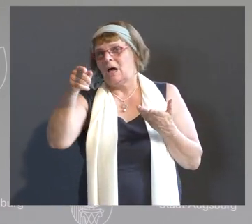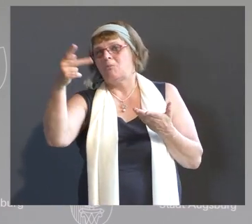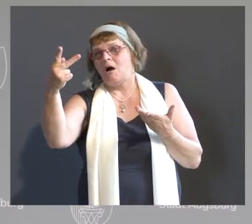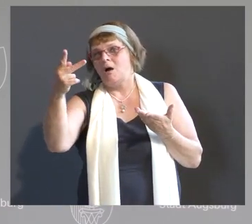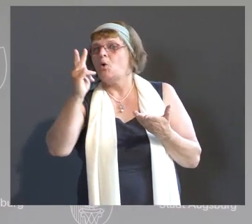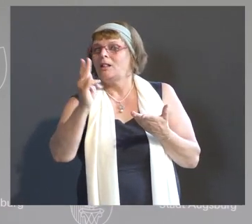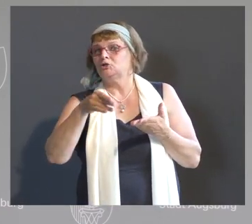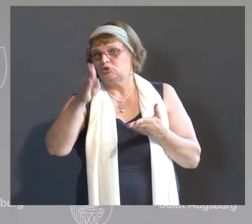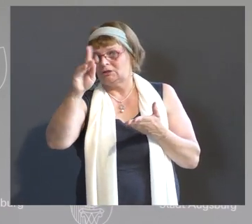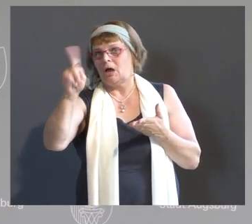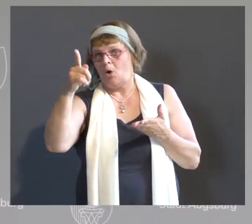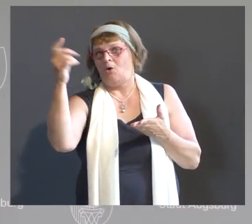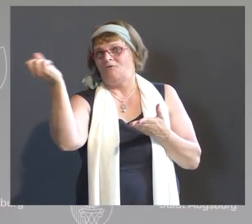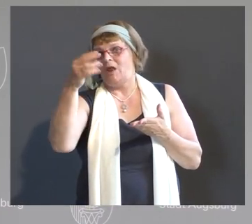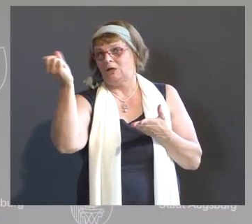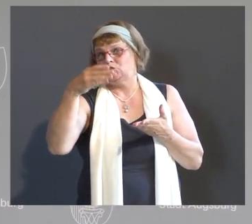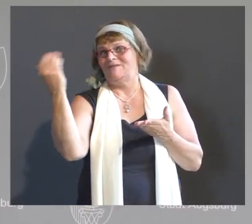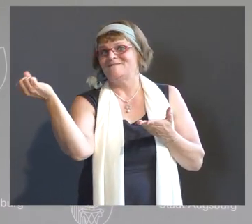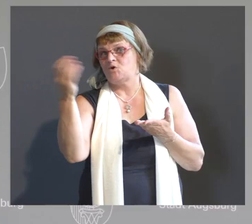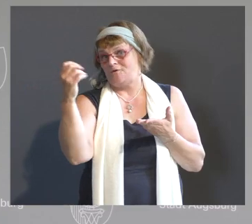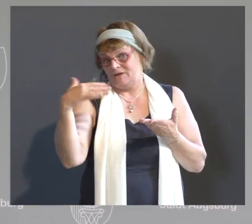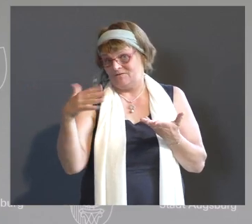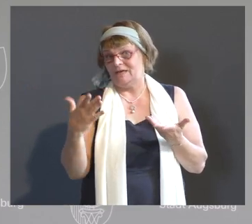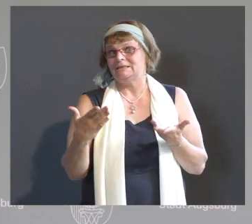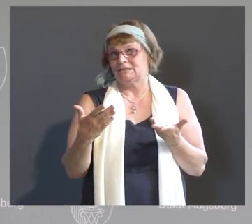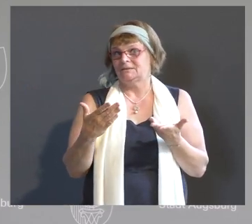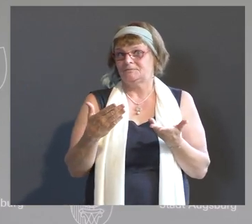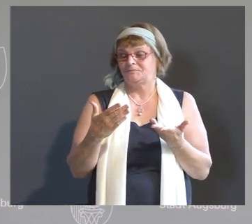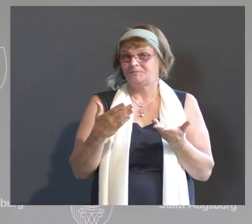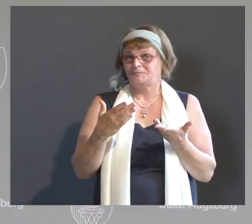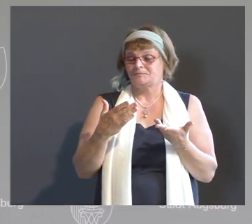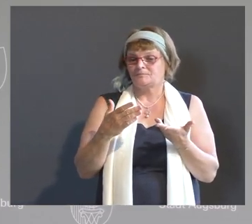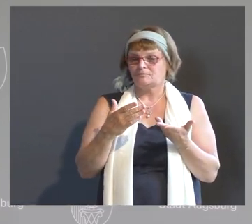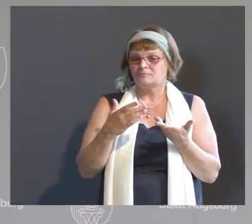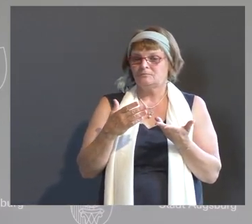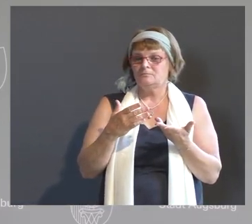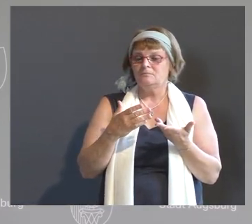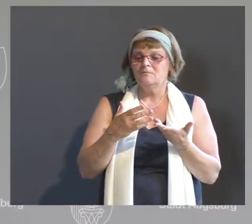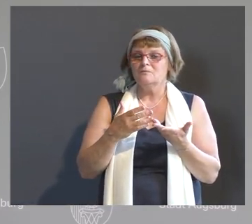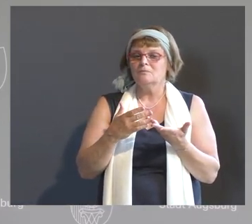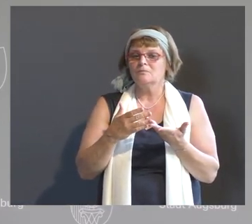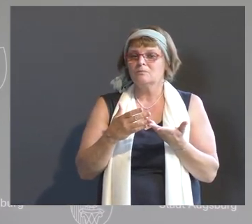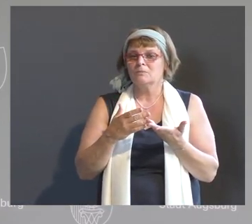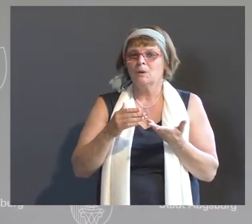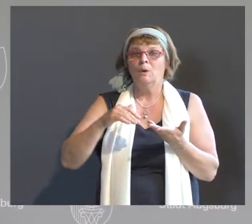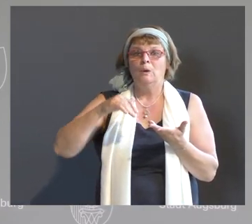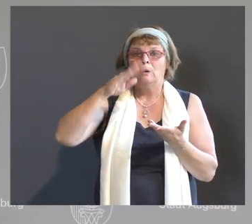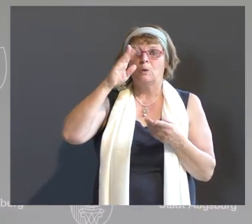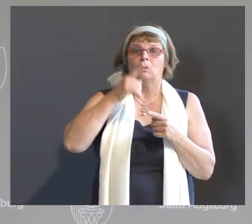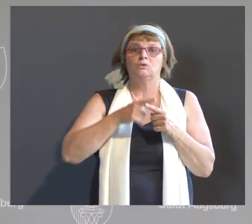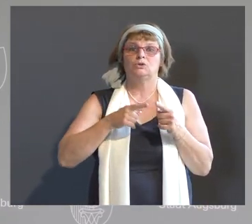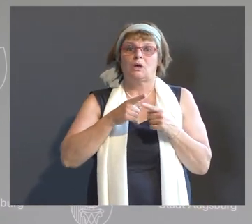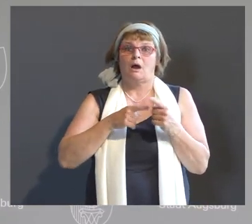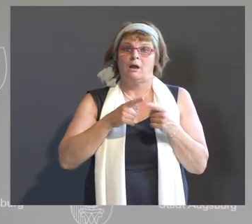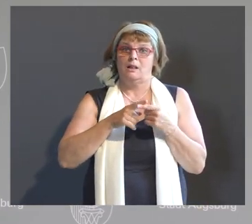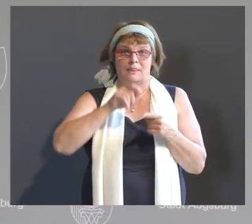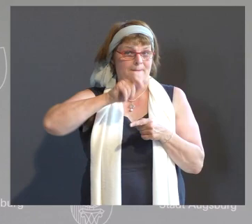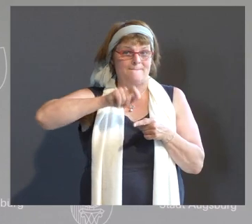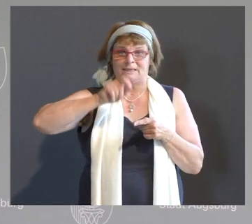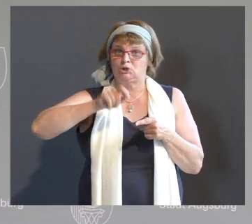derjenige, der dort geblieben ist, hat ganz klar mitbekommen, was dort passiert und ein Großteil hat sich dann nicht distanziert.